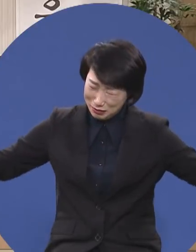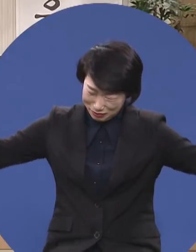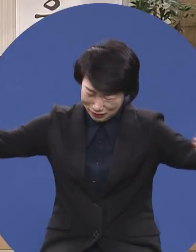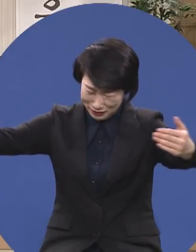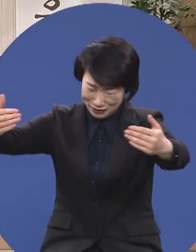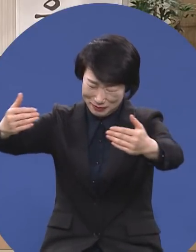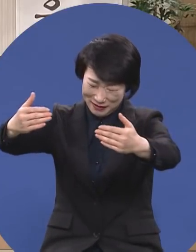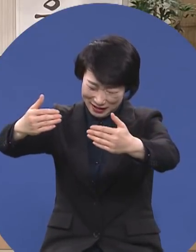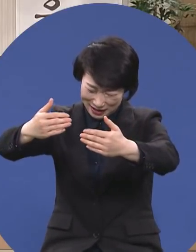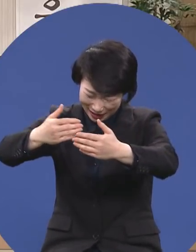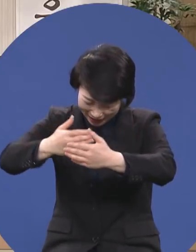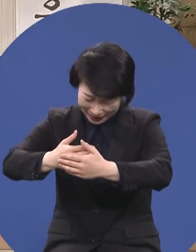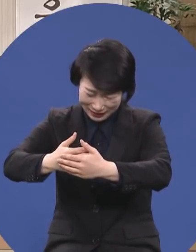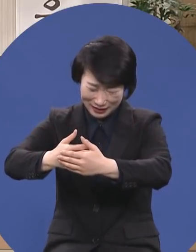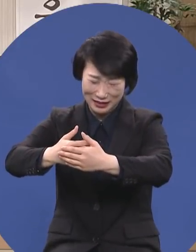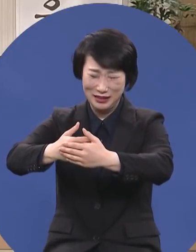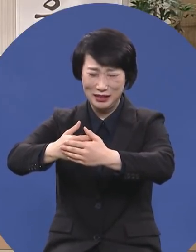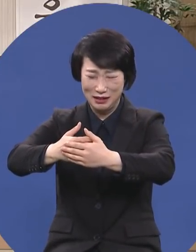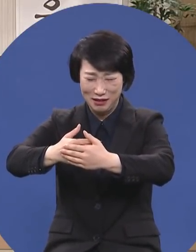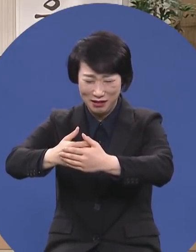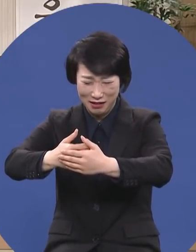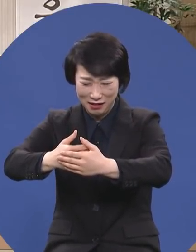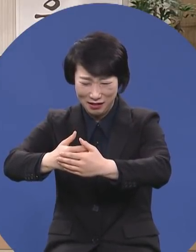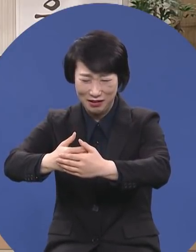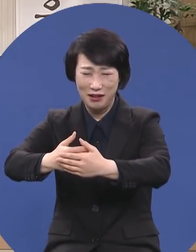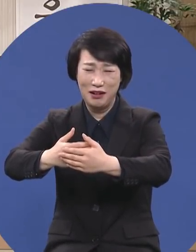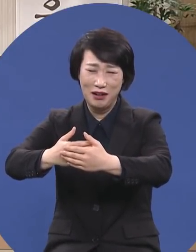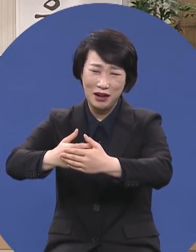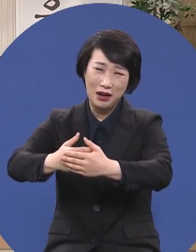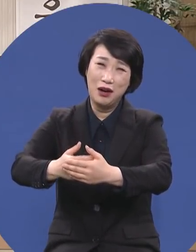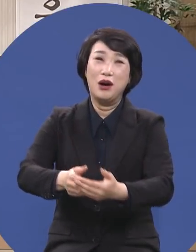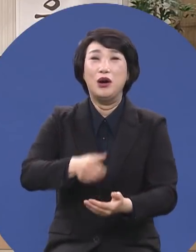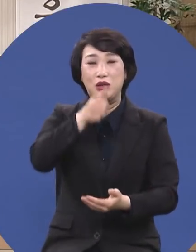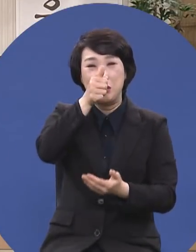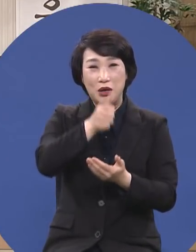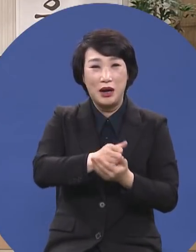아버지의 품에 안기요.